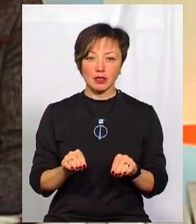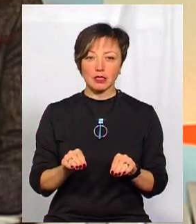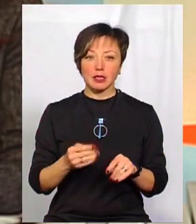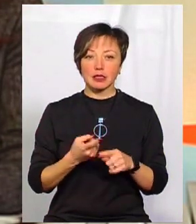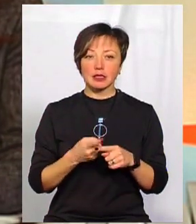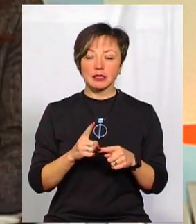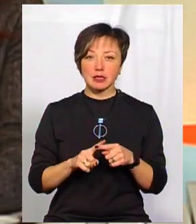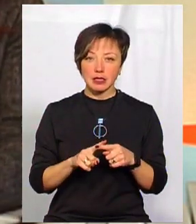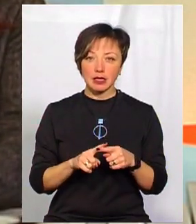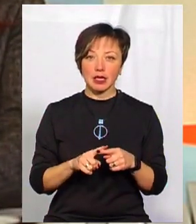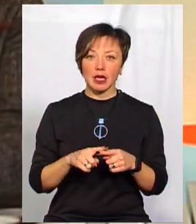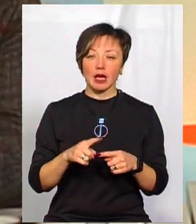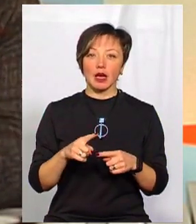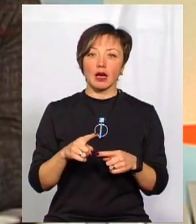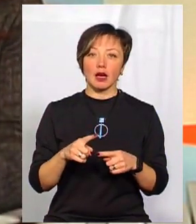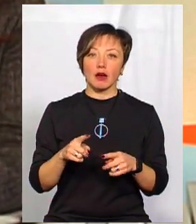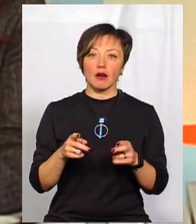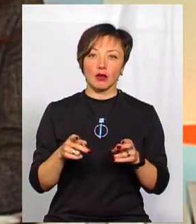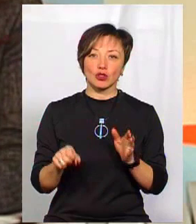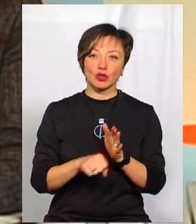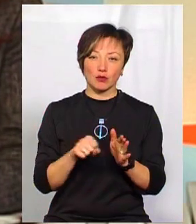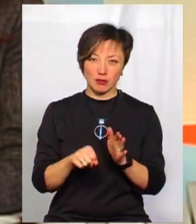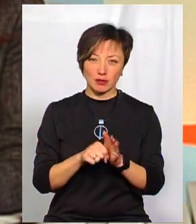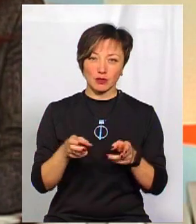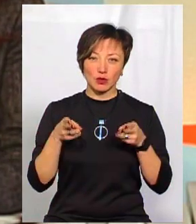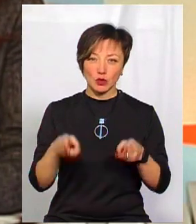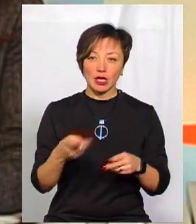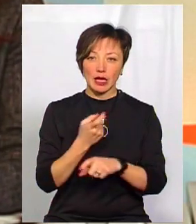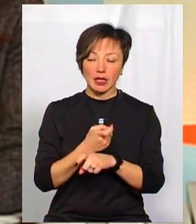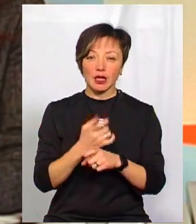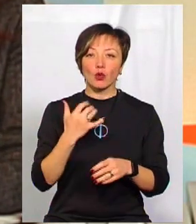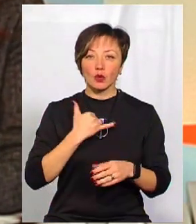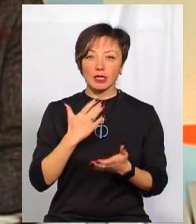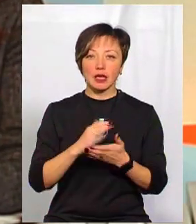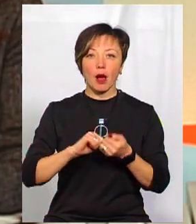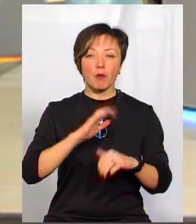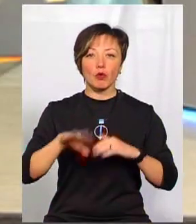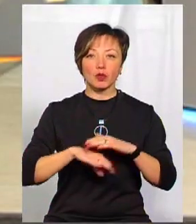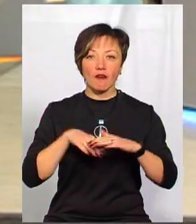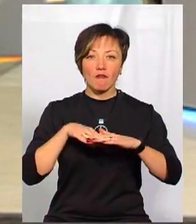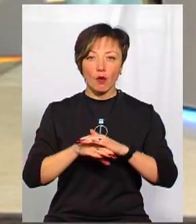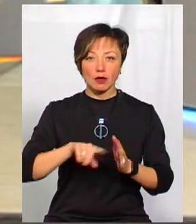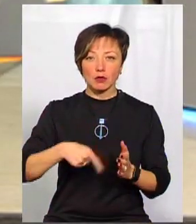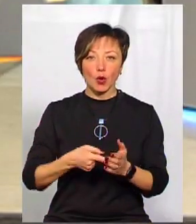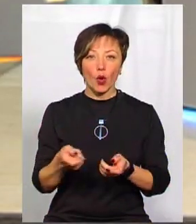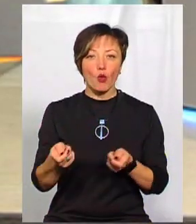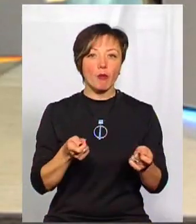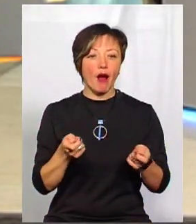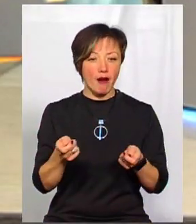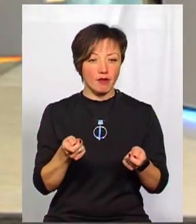задокументувала звірства гітлерівців. І ще в нас зберігається по Кам'янці-Подільському є фонд міської